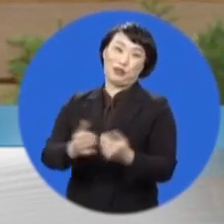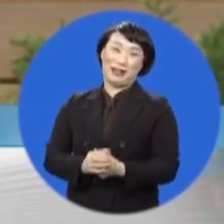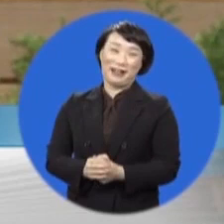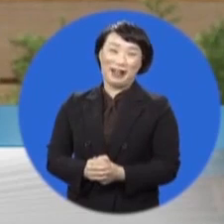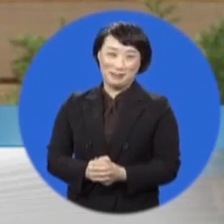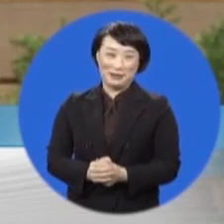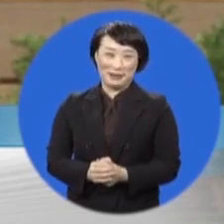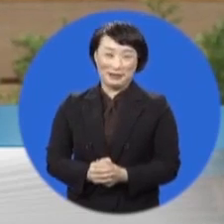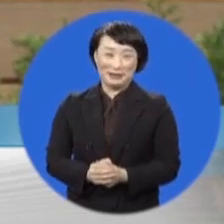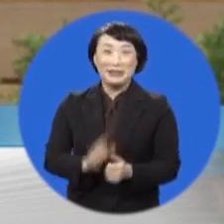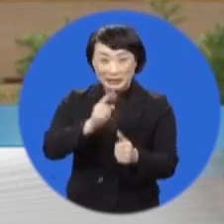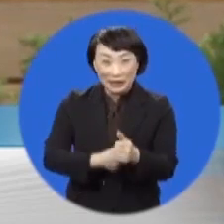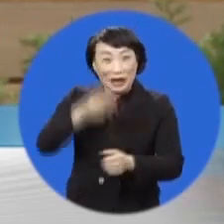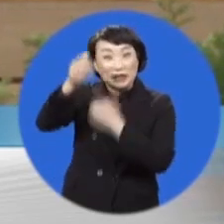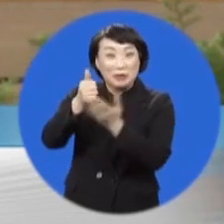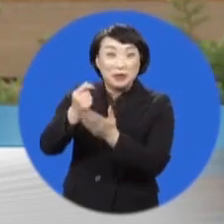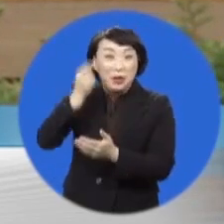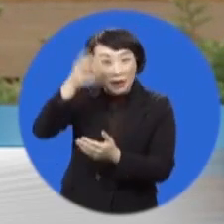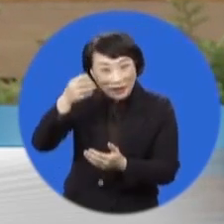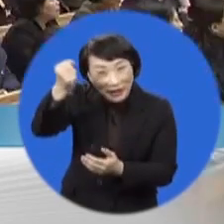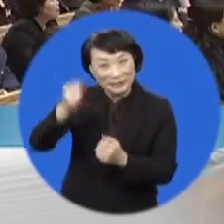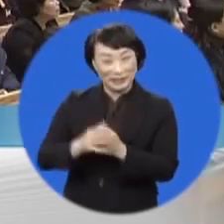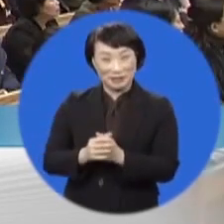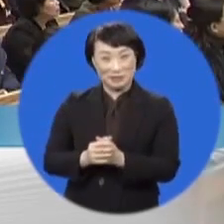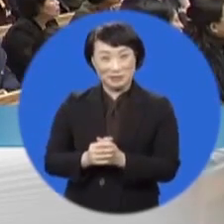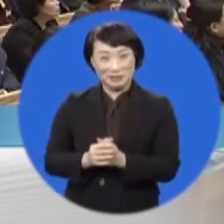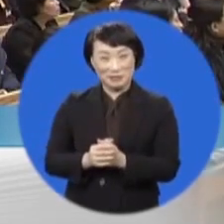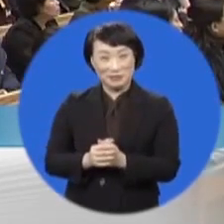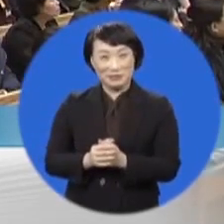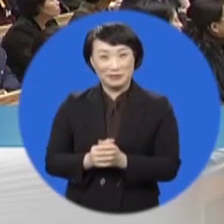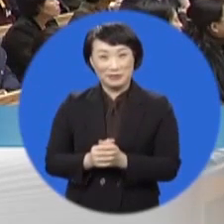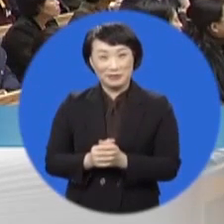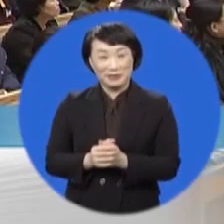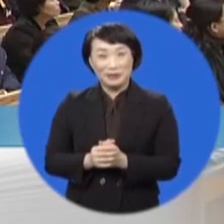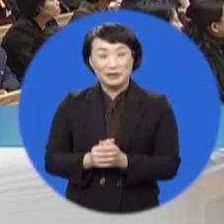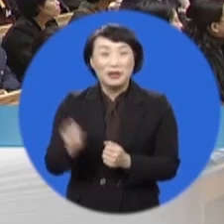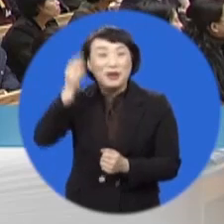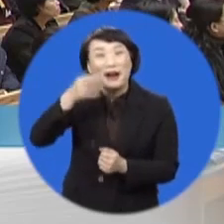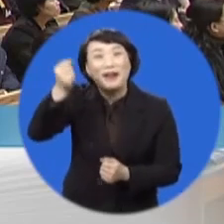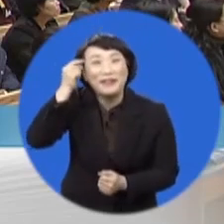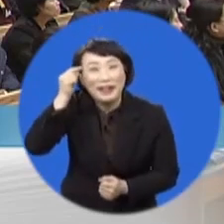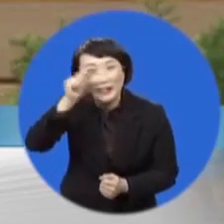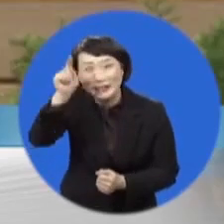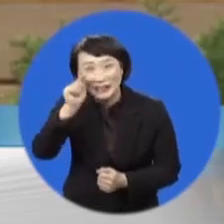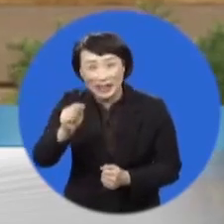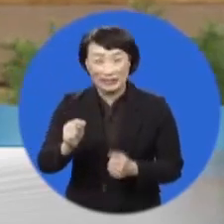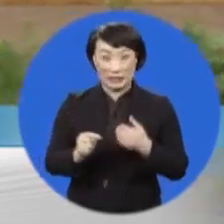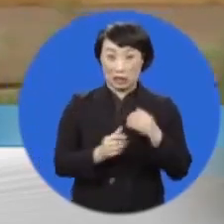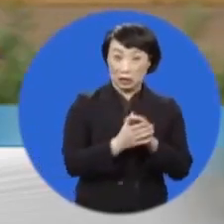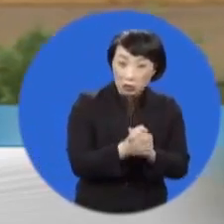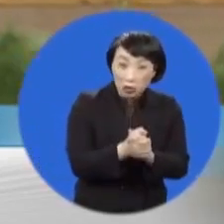것이다 그러면 하나님이 용법을 맞게 될 것이다 에 에 왜 영광을 받을 것이고 내가